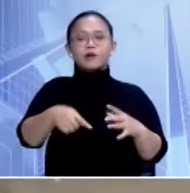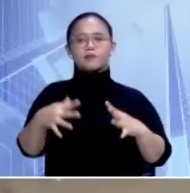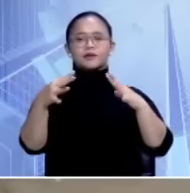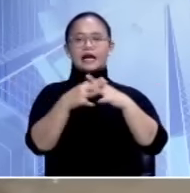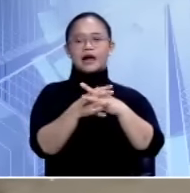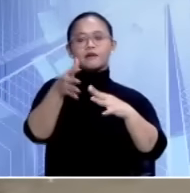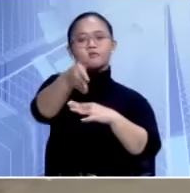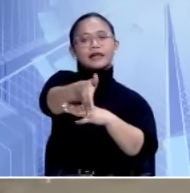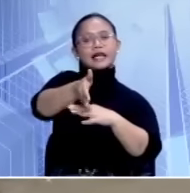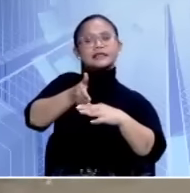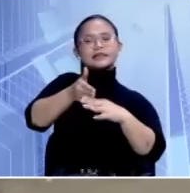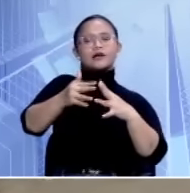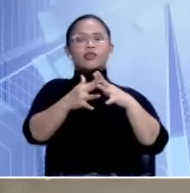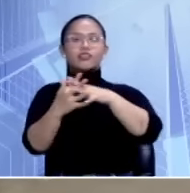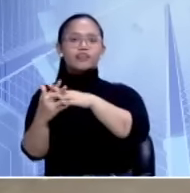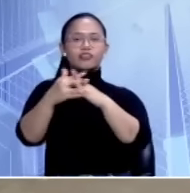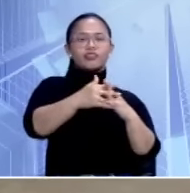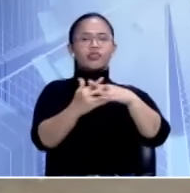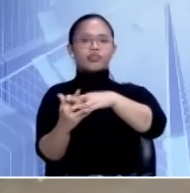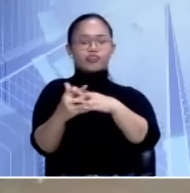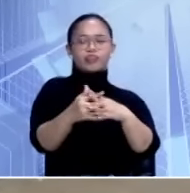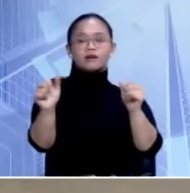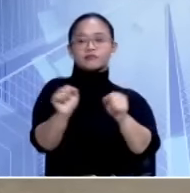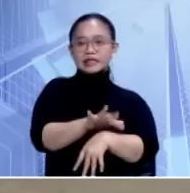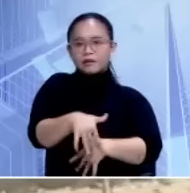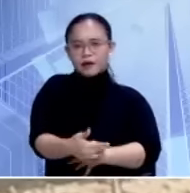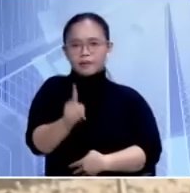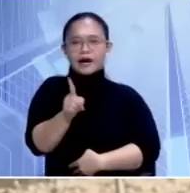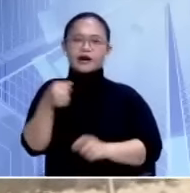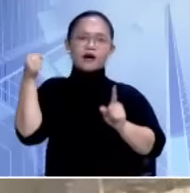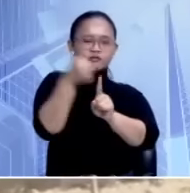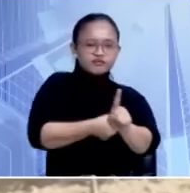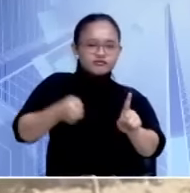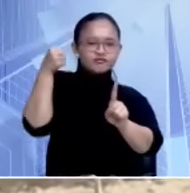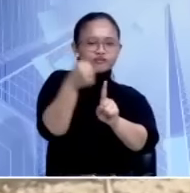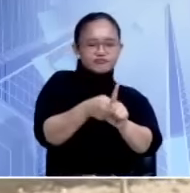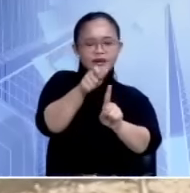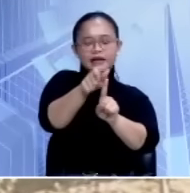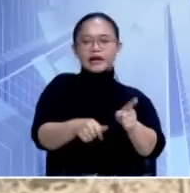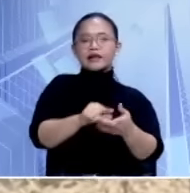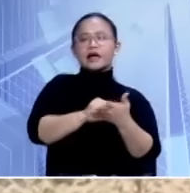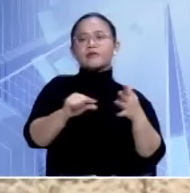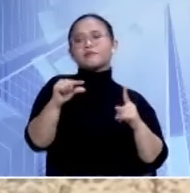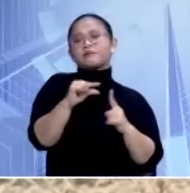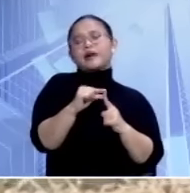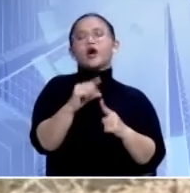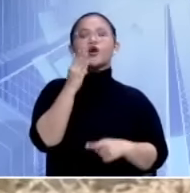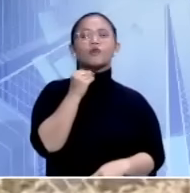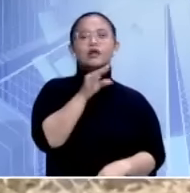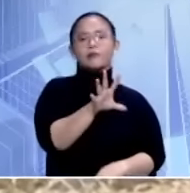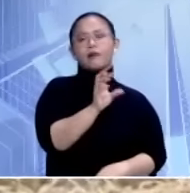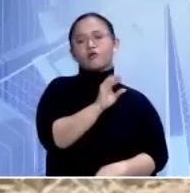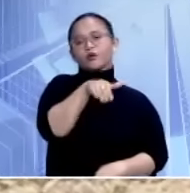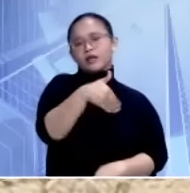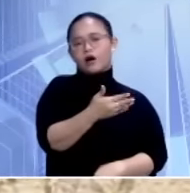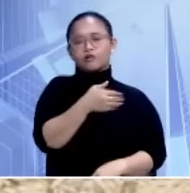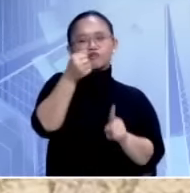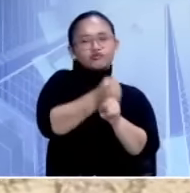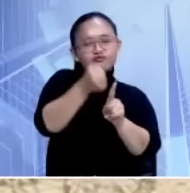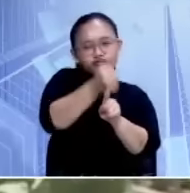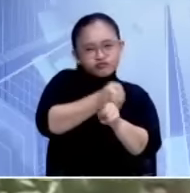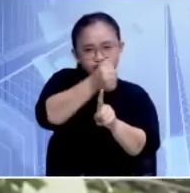tanah. Percekcokan itu berujung penganiayaan mengakibatkan seorang korban berinisial P 50 tahun hingga harus dirawat di